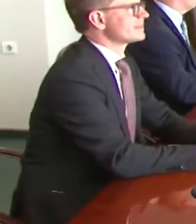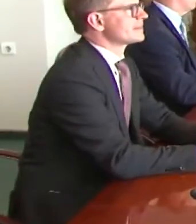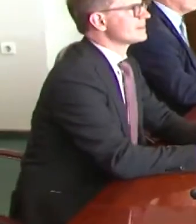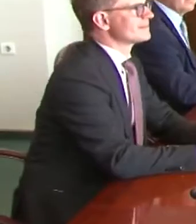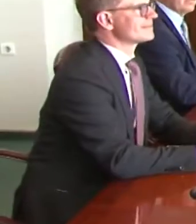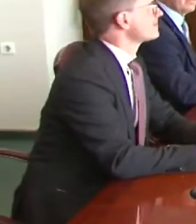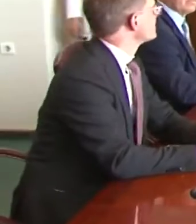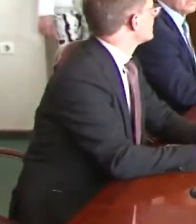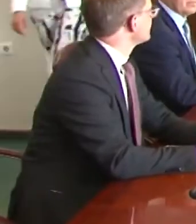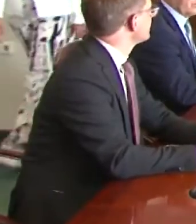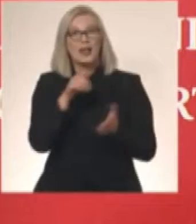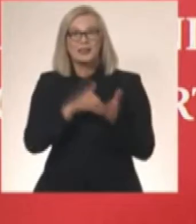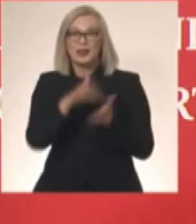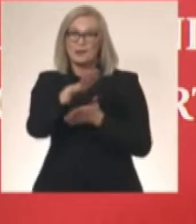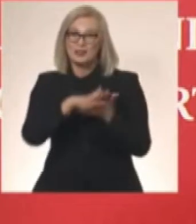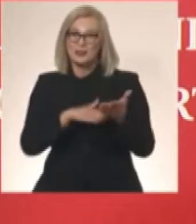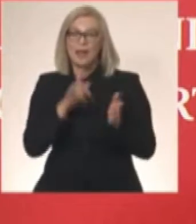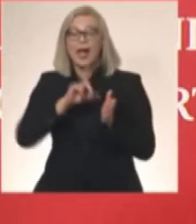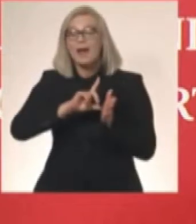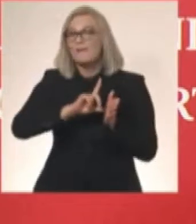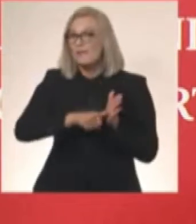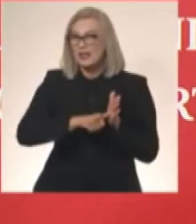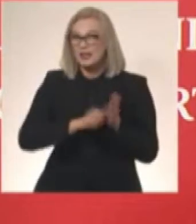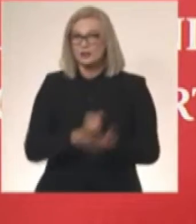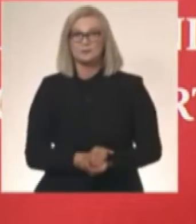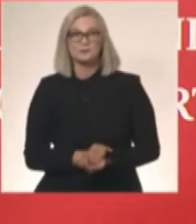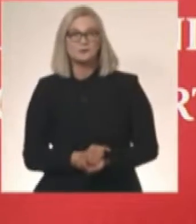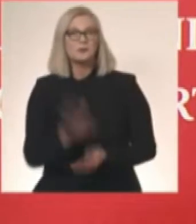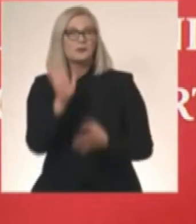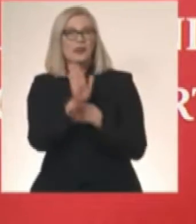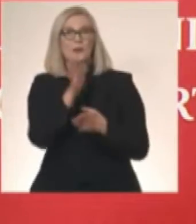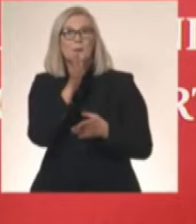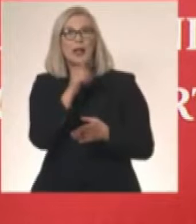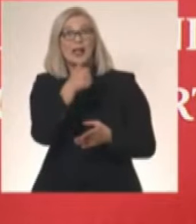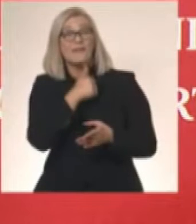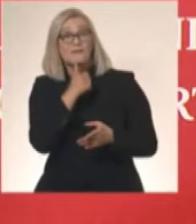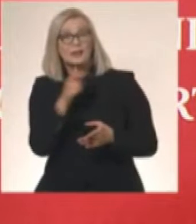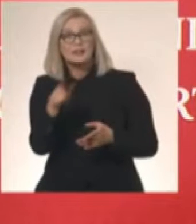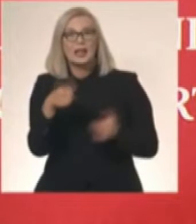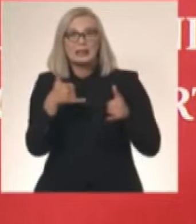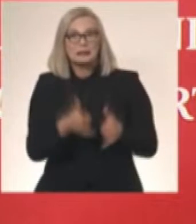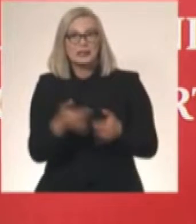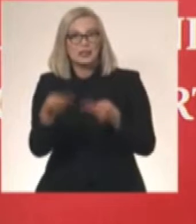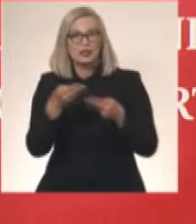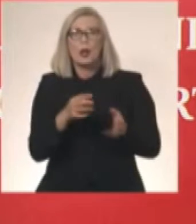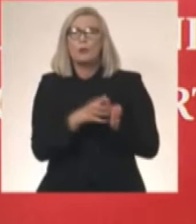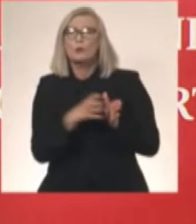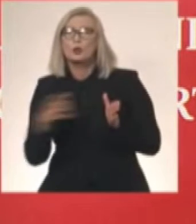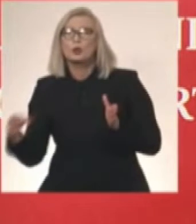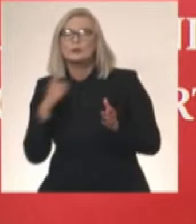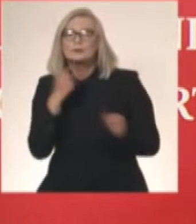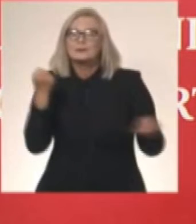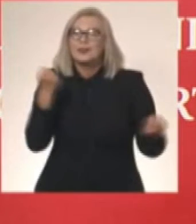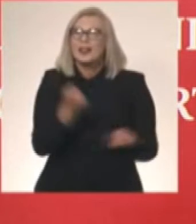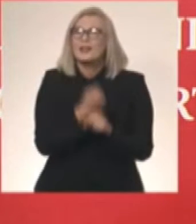NATO-s lidhur me antarësimin e mundshëm të Suedis dhe Finlandës. Severna Makedonia e Finska... Maqedonia e Veriut e përkra politikën